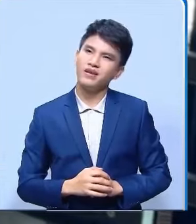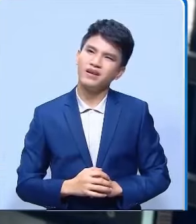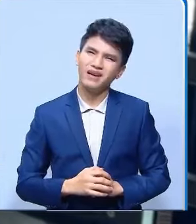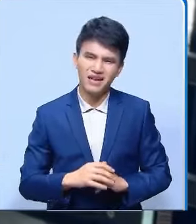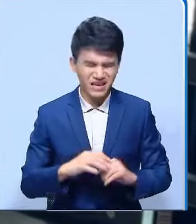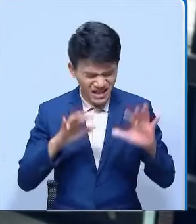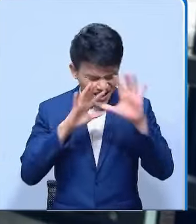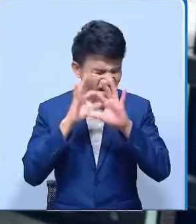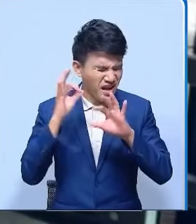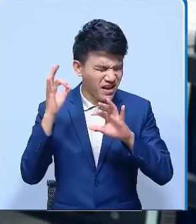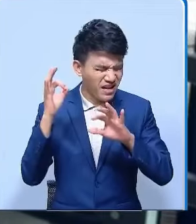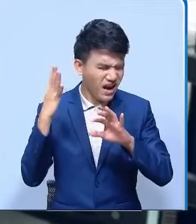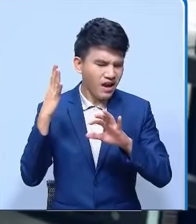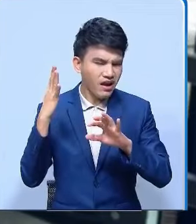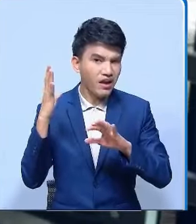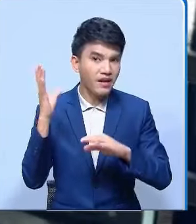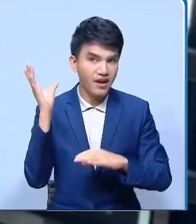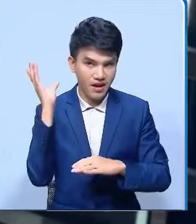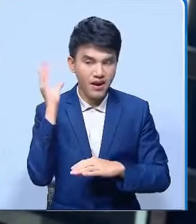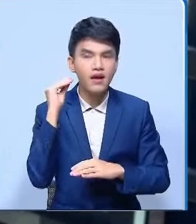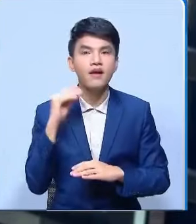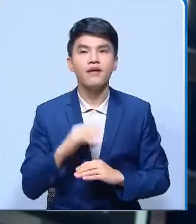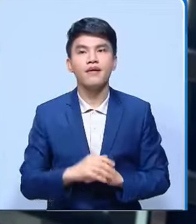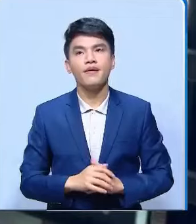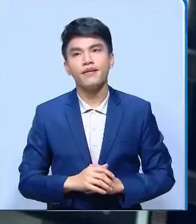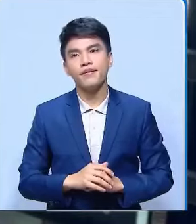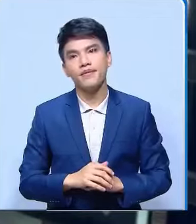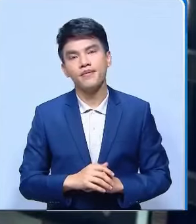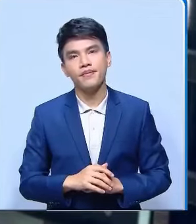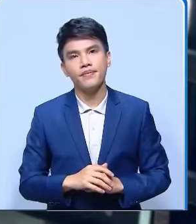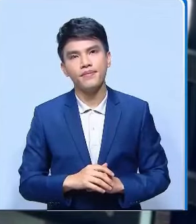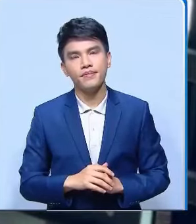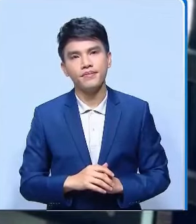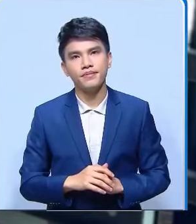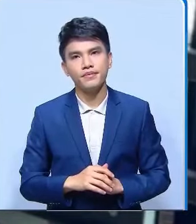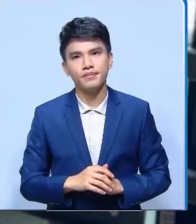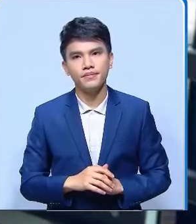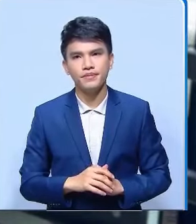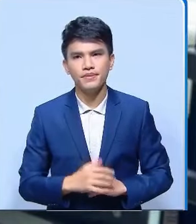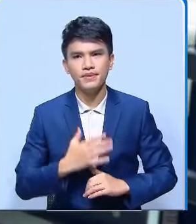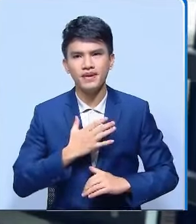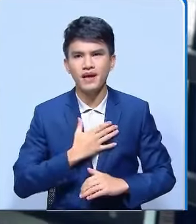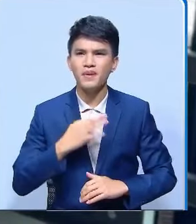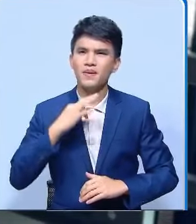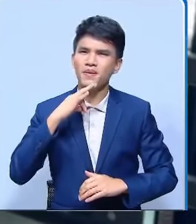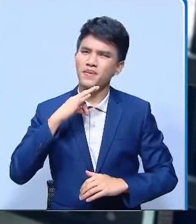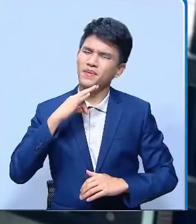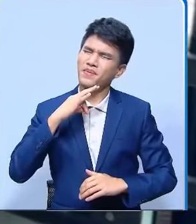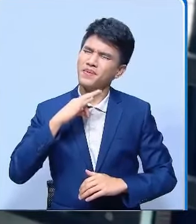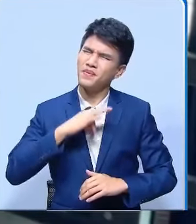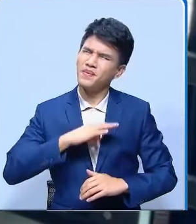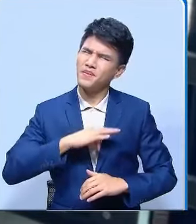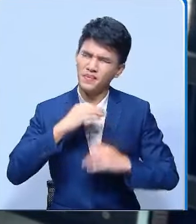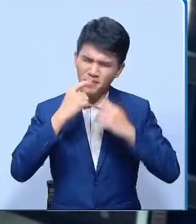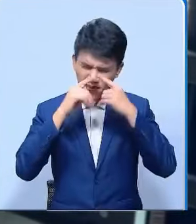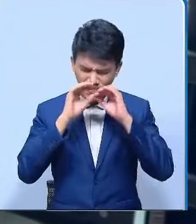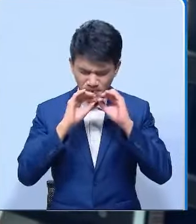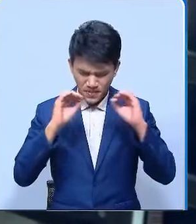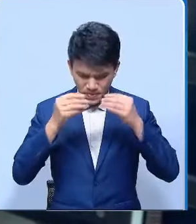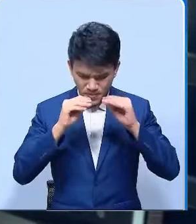ระจกลั่น อ ่ะ อ๋อครับ เสร็จแล้วเราก็ไม่ได้เอะใจอะไรเอ๊ะถ้ากระจกแตกเนี่ยมันจะต้อง